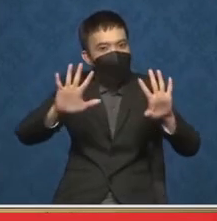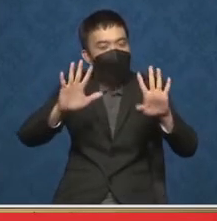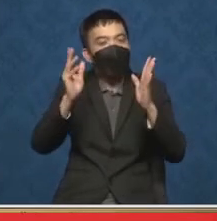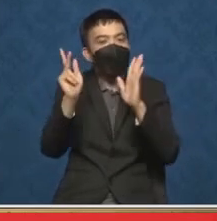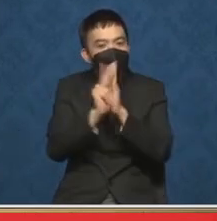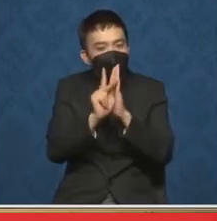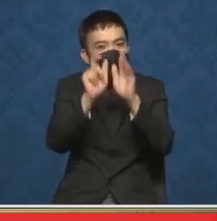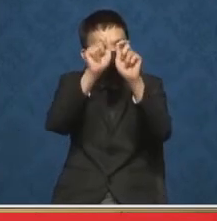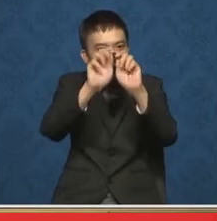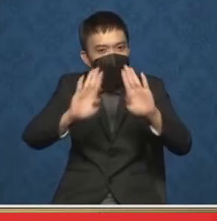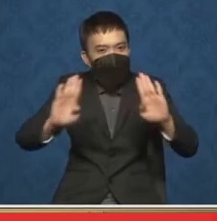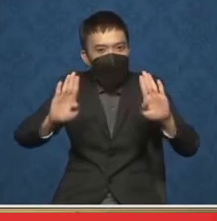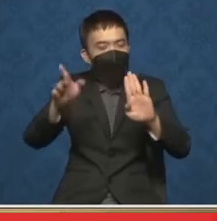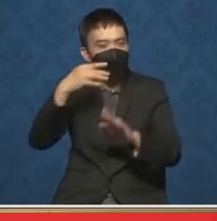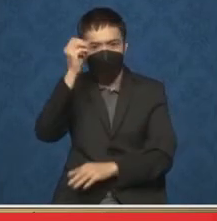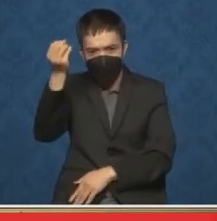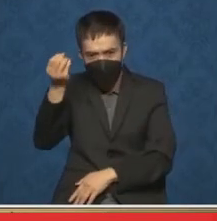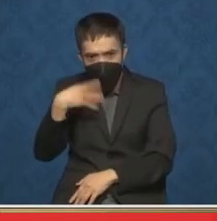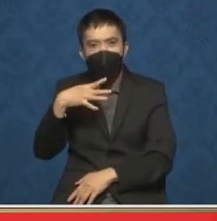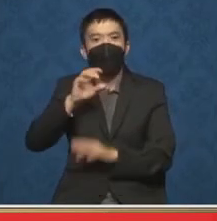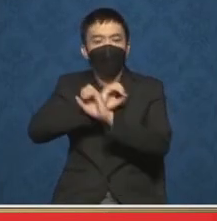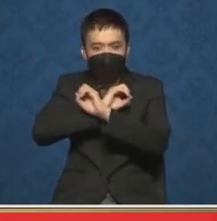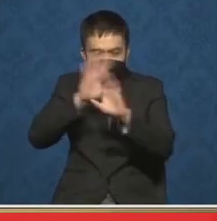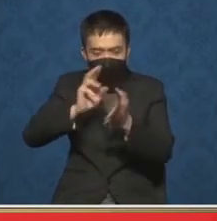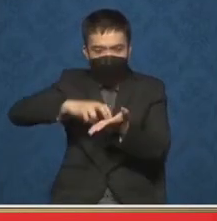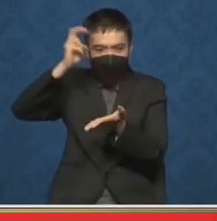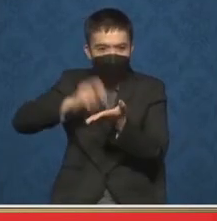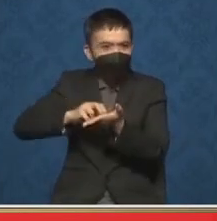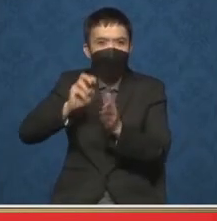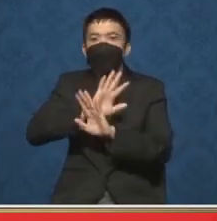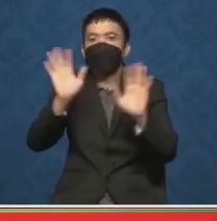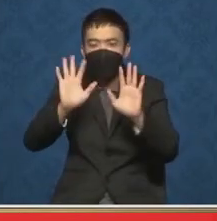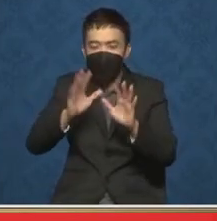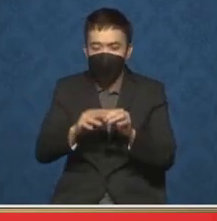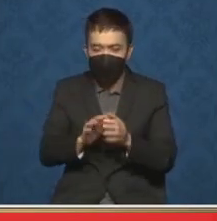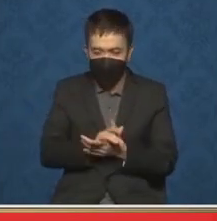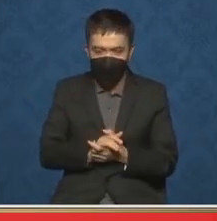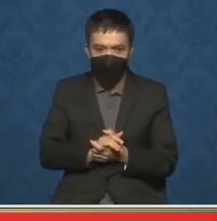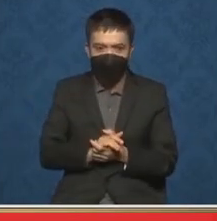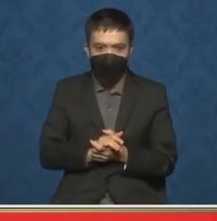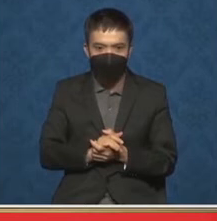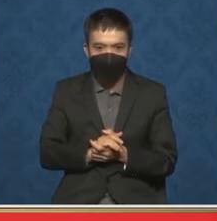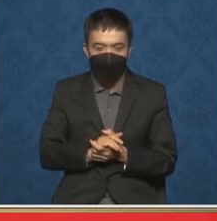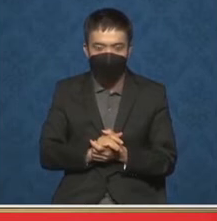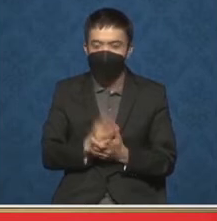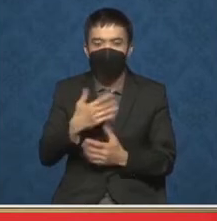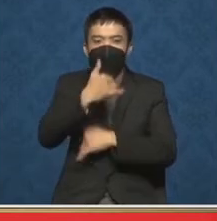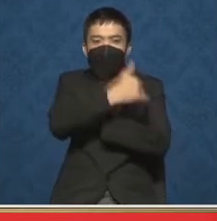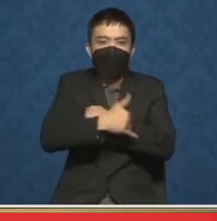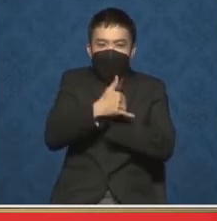เจน ไม่รบรอง แล้วกเดินหนากุฏดันพระมาก ก็มมประเทศใดไปด้วย